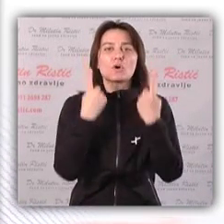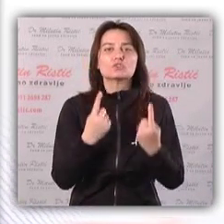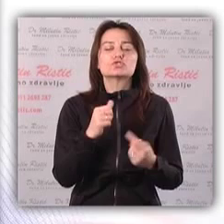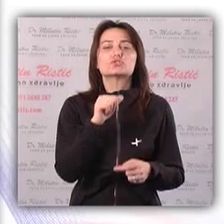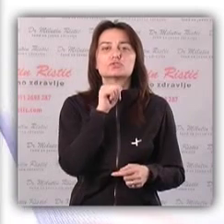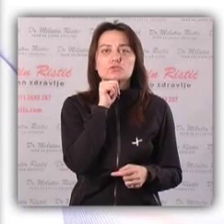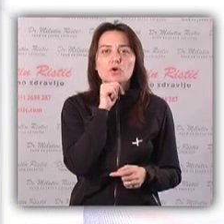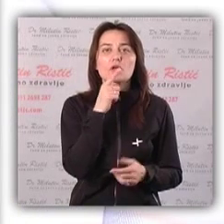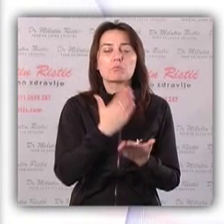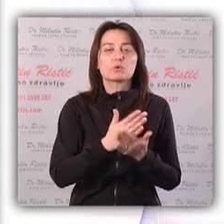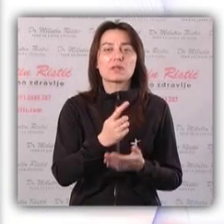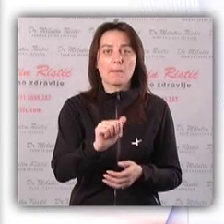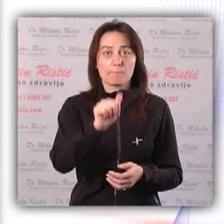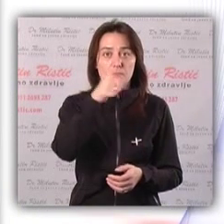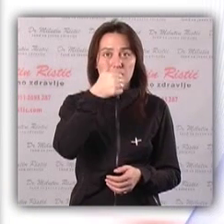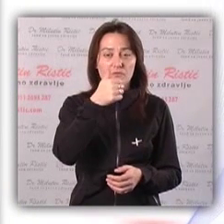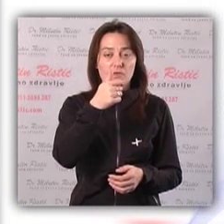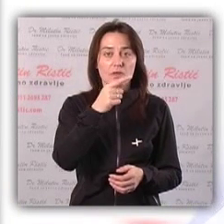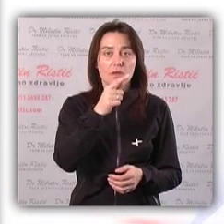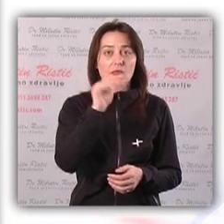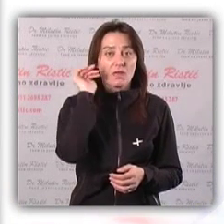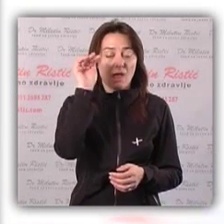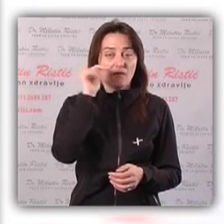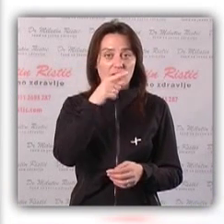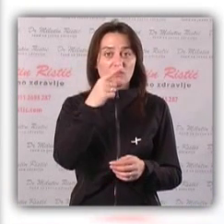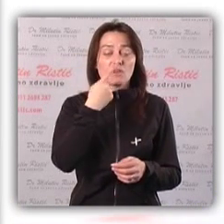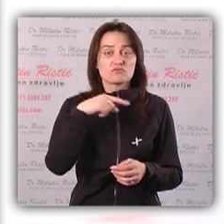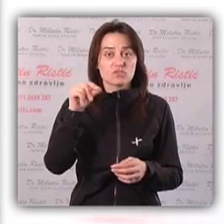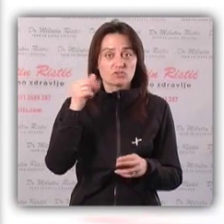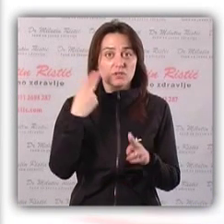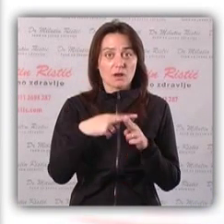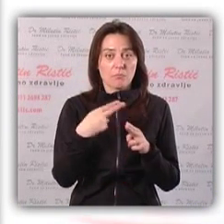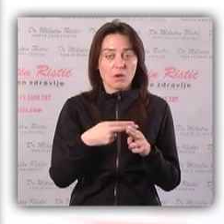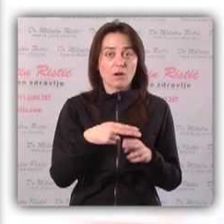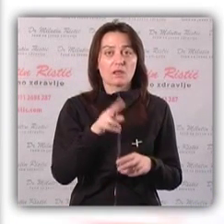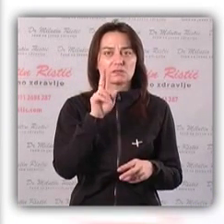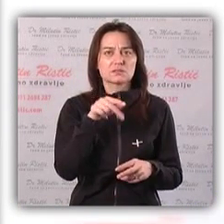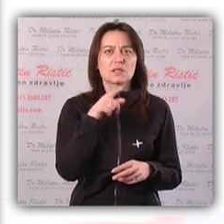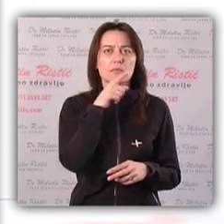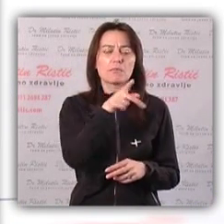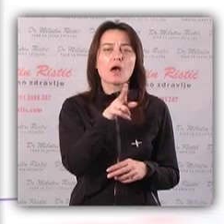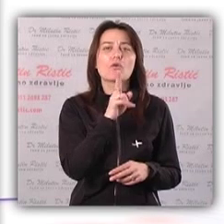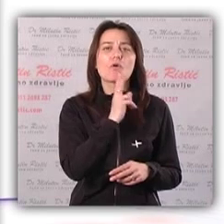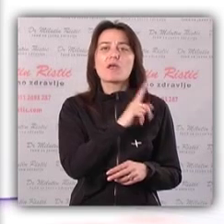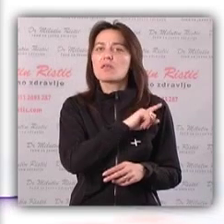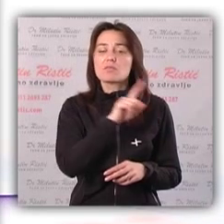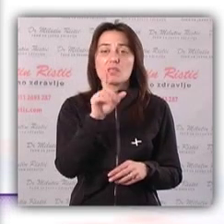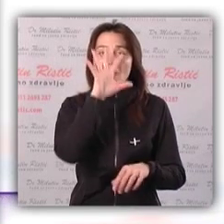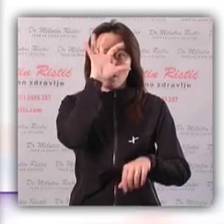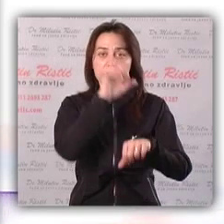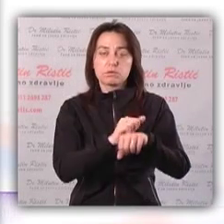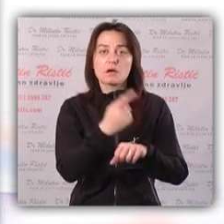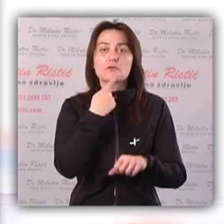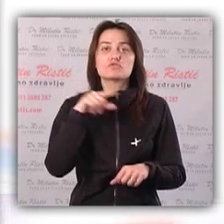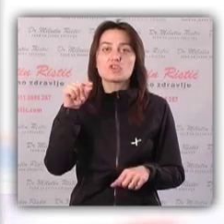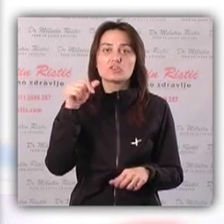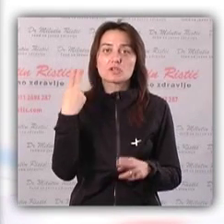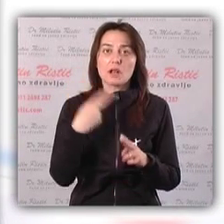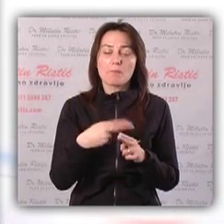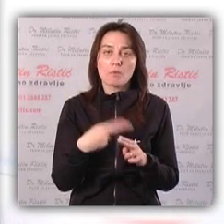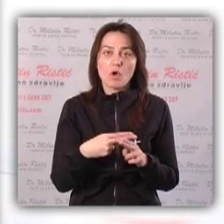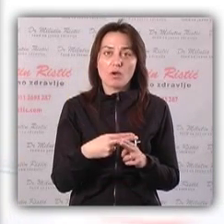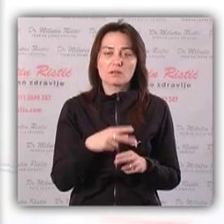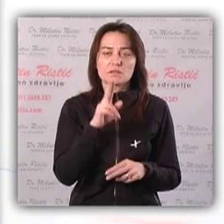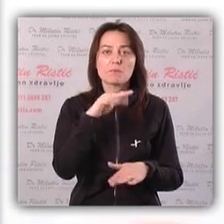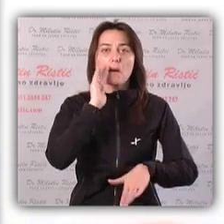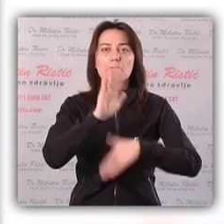često postoji i zapravo bude prvi od simptoma šećerne bolesti, ili postoji kod pacijenata kod kojih nije